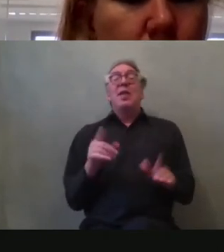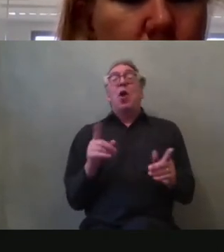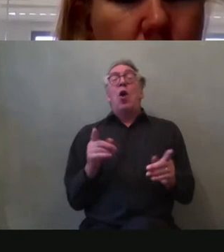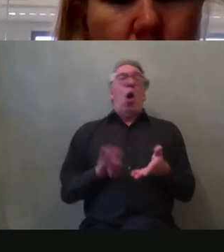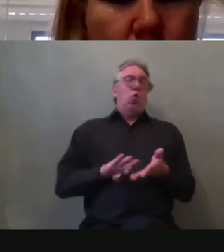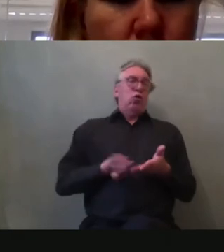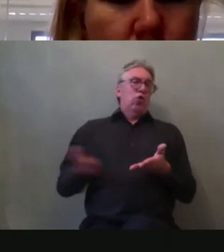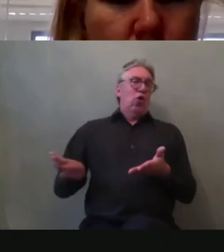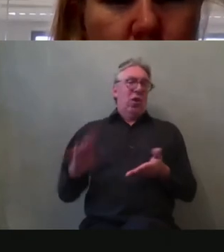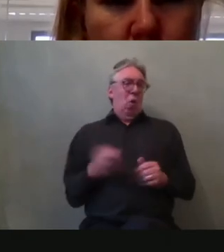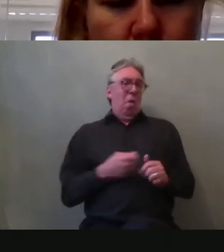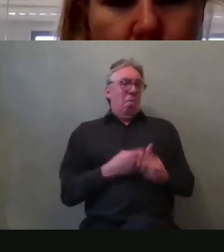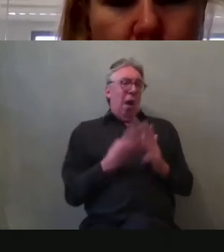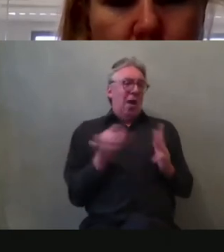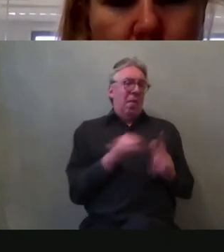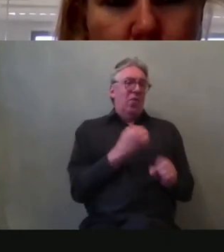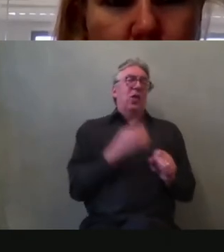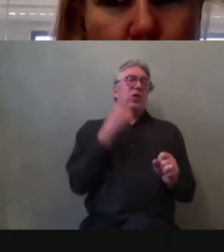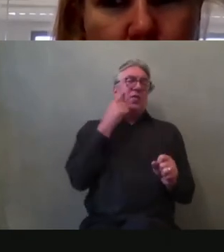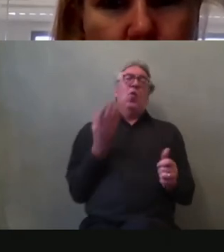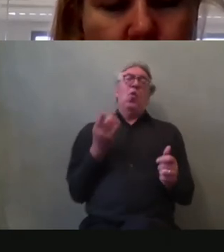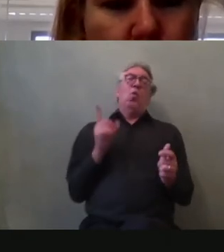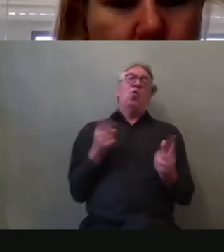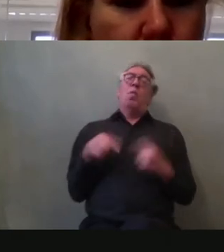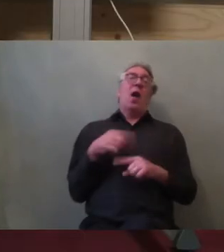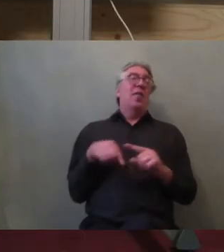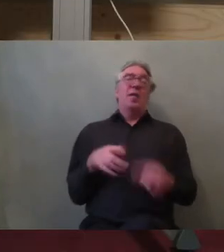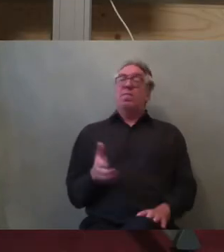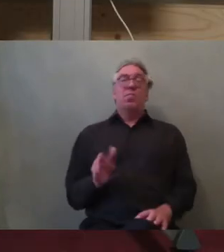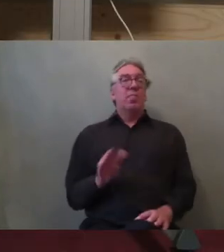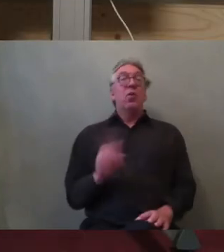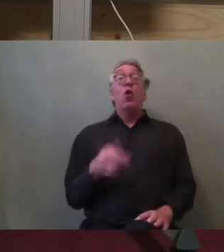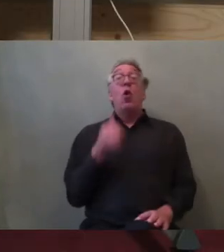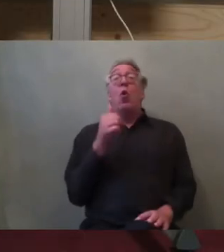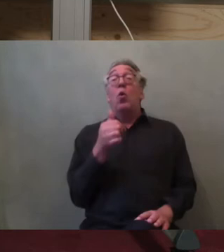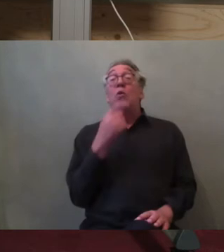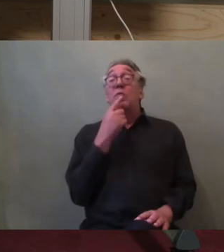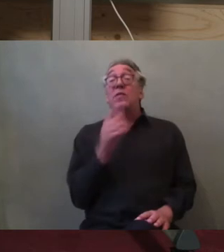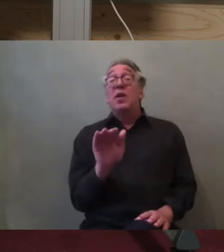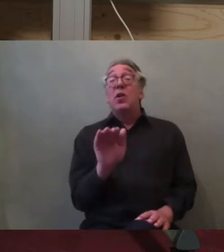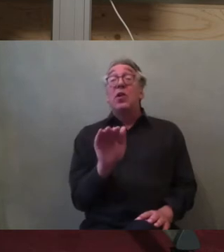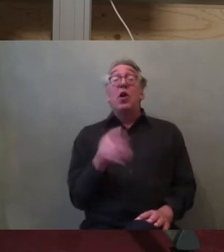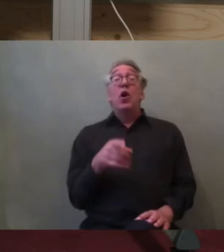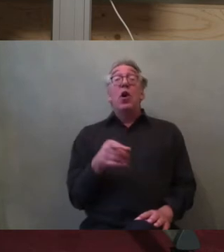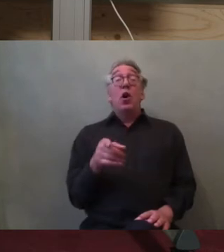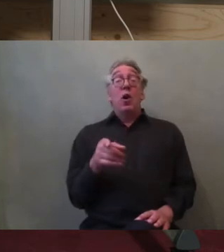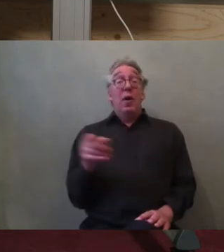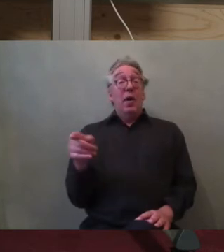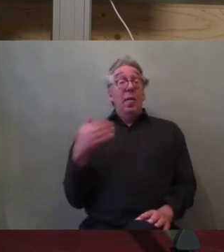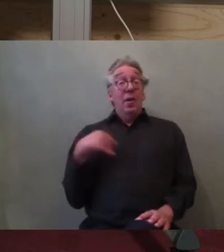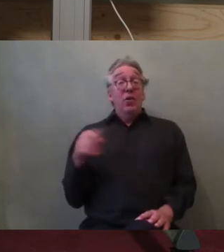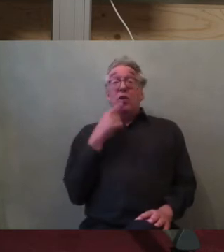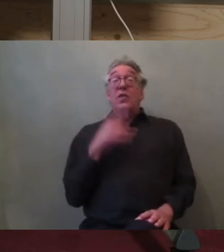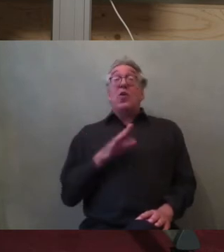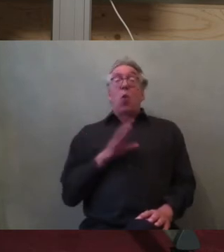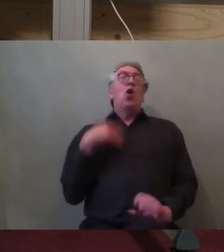om weten gaan. En hierbij is wel goed om te noemen dat de respondenten ook aangeven dat zij zich van bewust zijn dat beperkingen